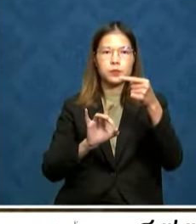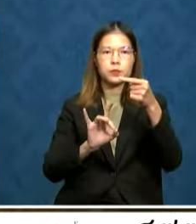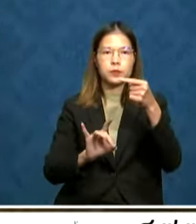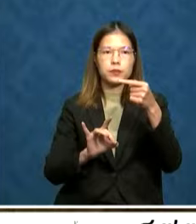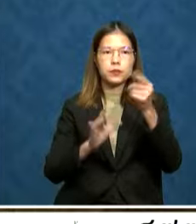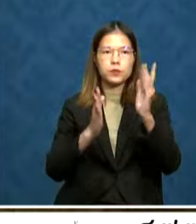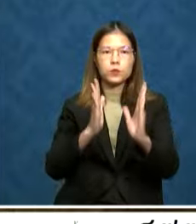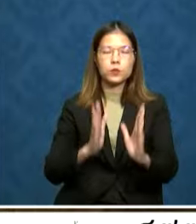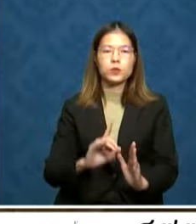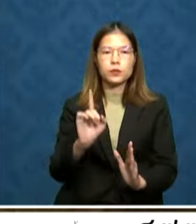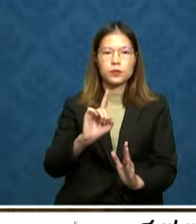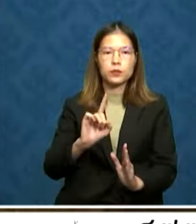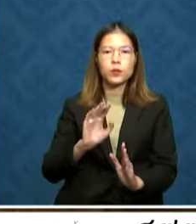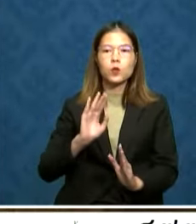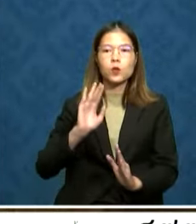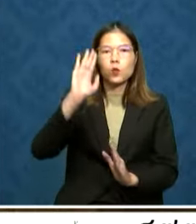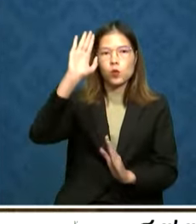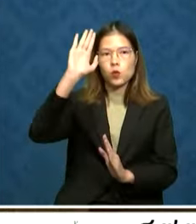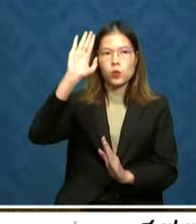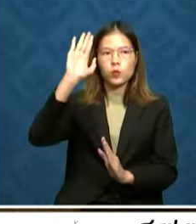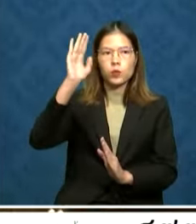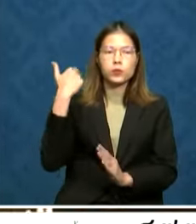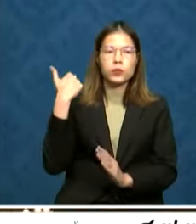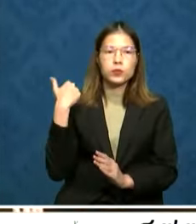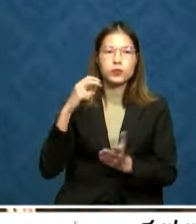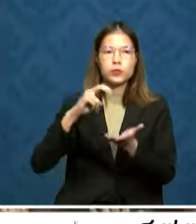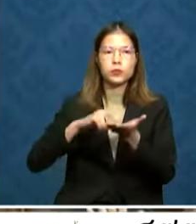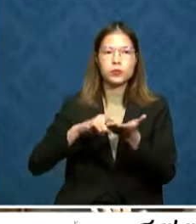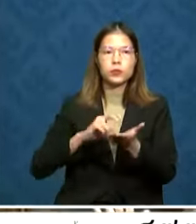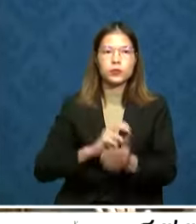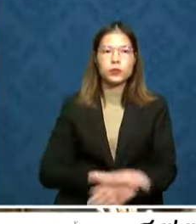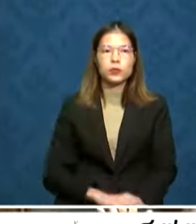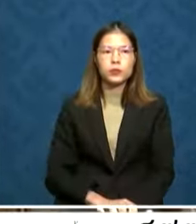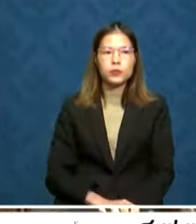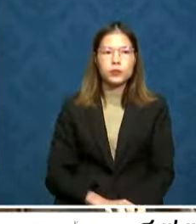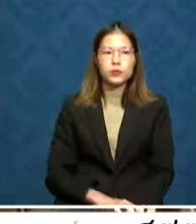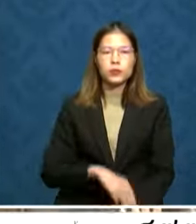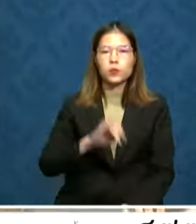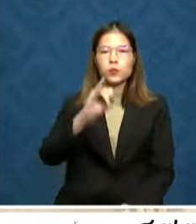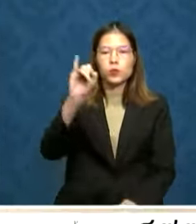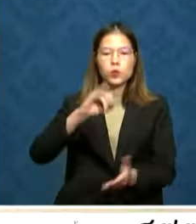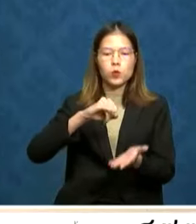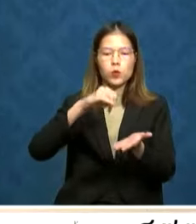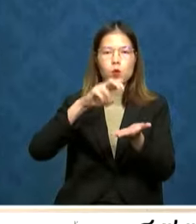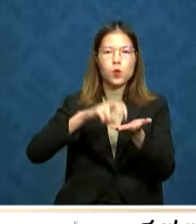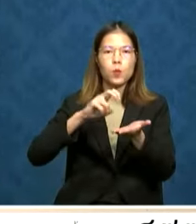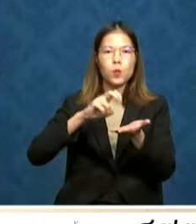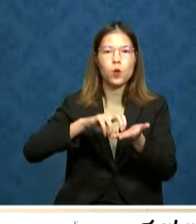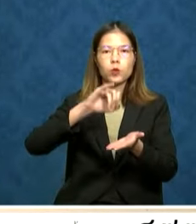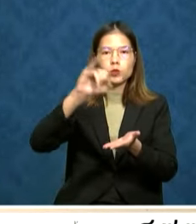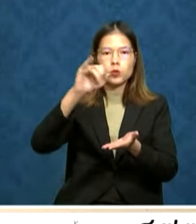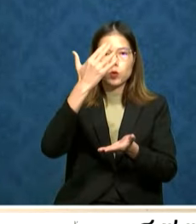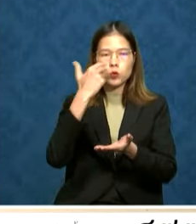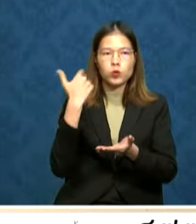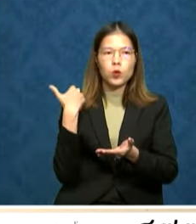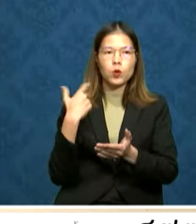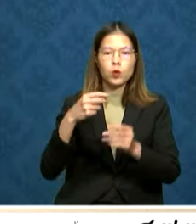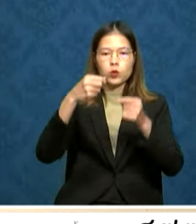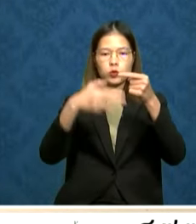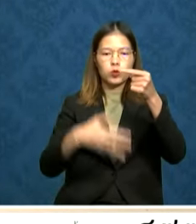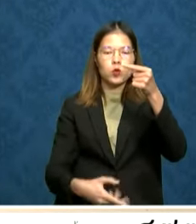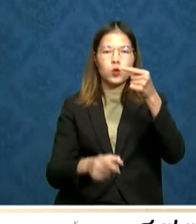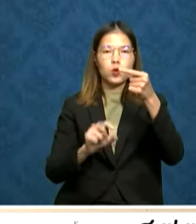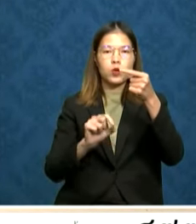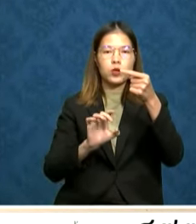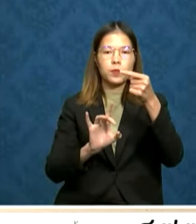านครัขอพดรบรองครัครั มพดรบรองถูกตองนะครับจำนวน 28 ท่าน ด